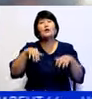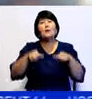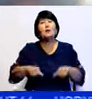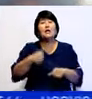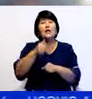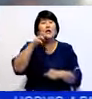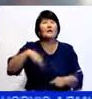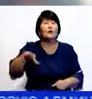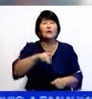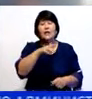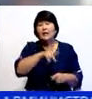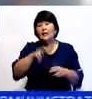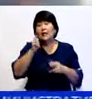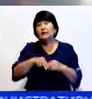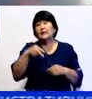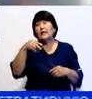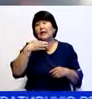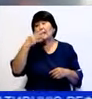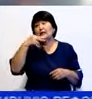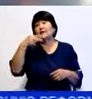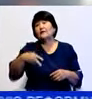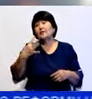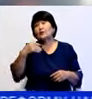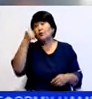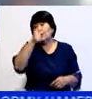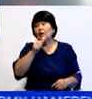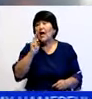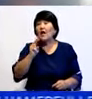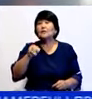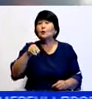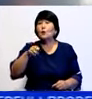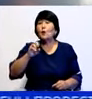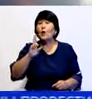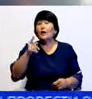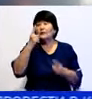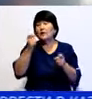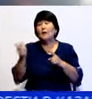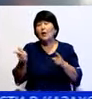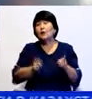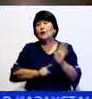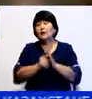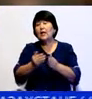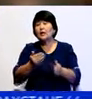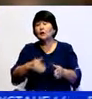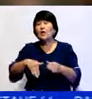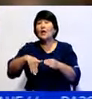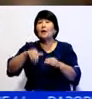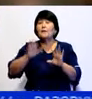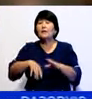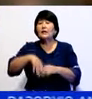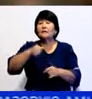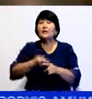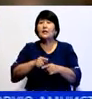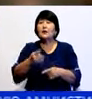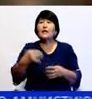главы государства истекает летом 2024 года. Касым-Жомарт Токаев заявил, что готов пойти на досрочные президентские выборы, потому что